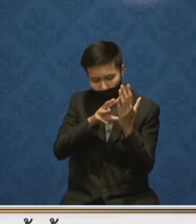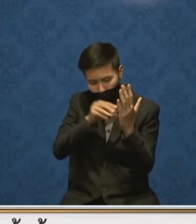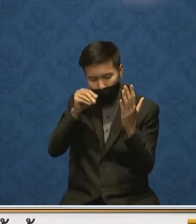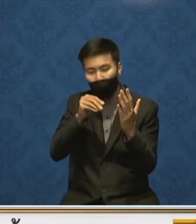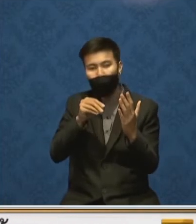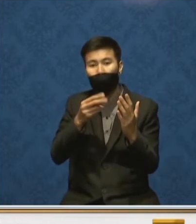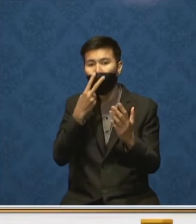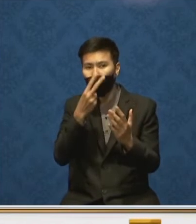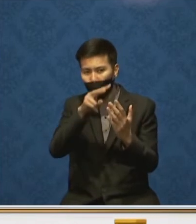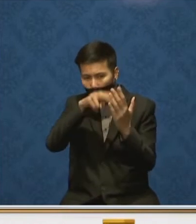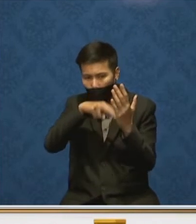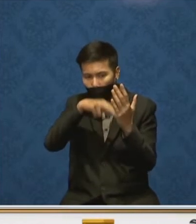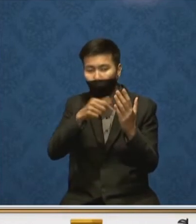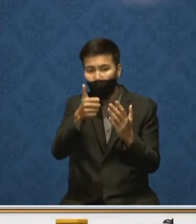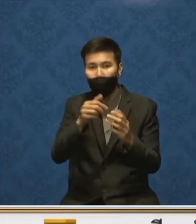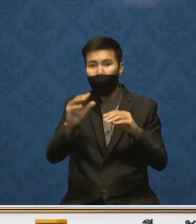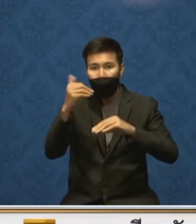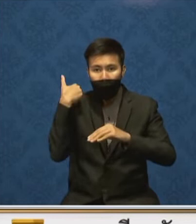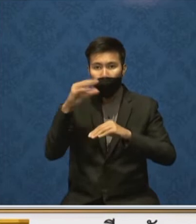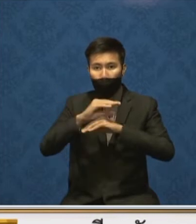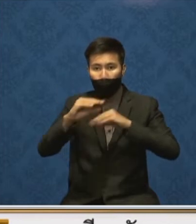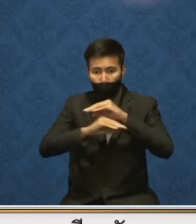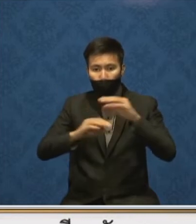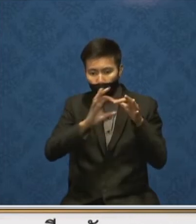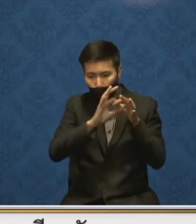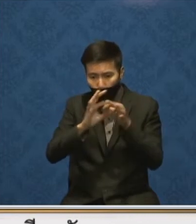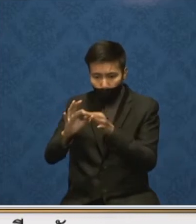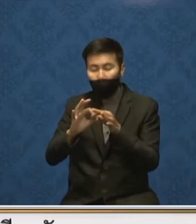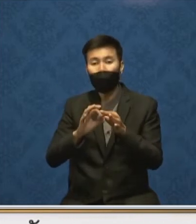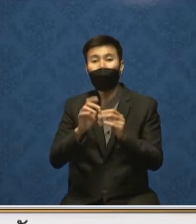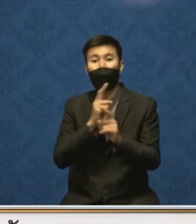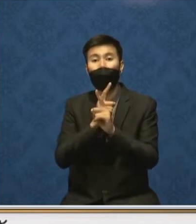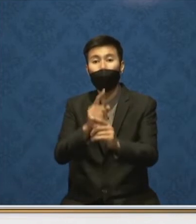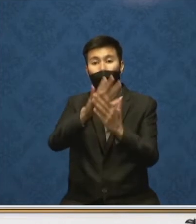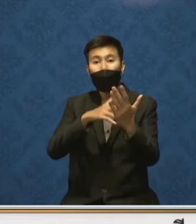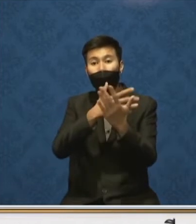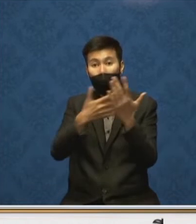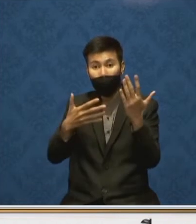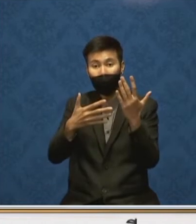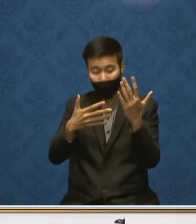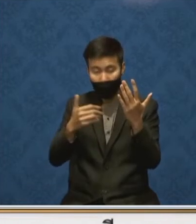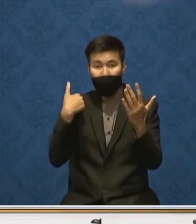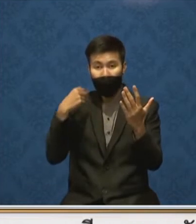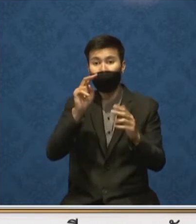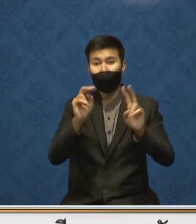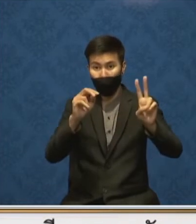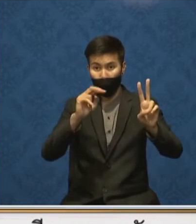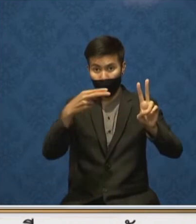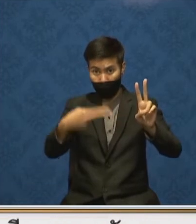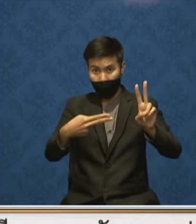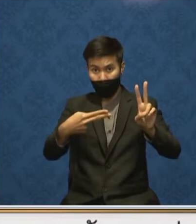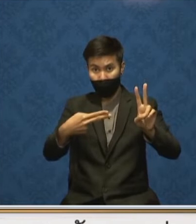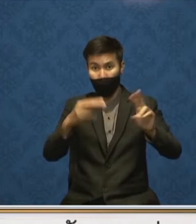เอาจๆแลมมีโงการที่เกี่วข้องโดยตรง ตามแผนทสรพัวางไ้มีเกยบเกืophile 20 ลการ